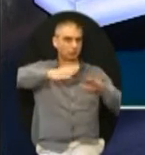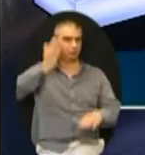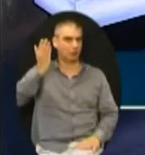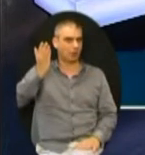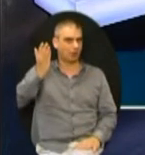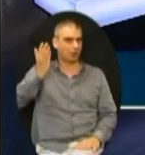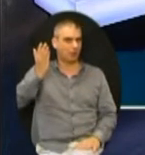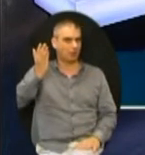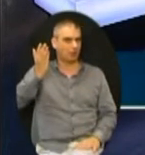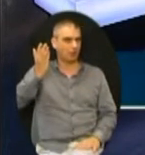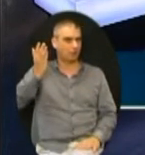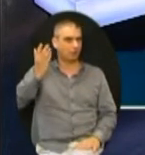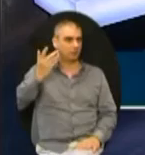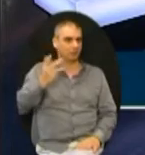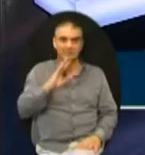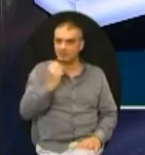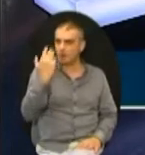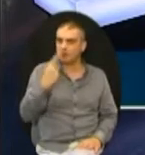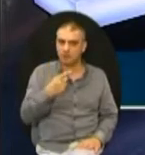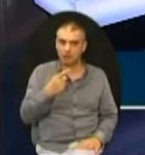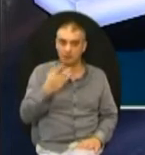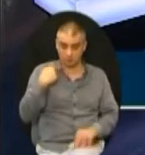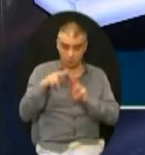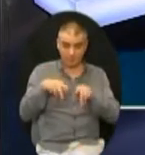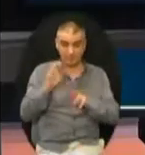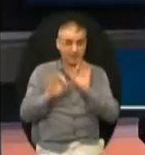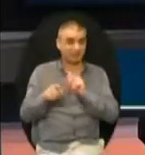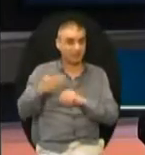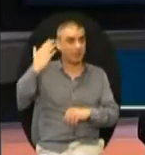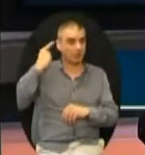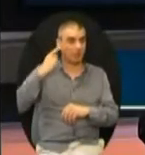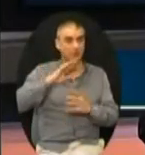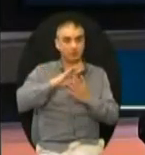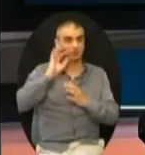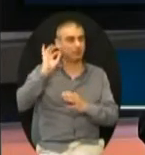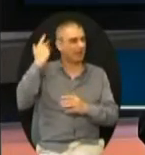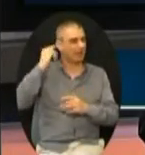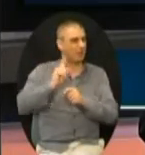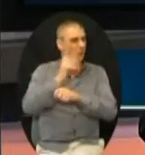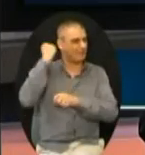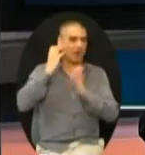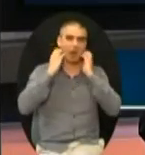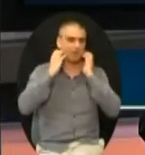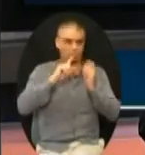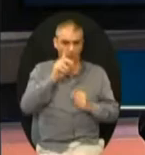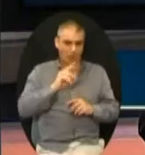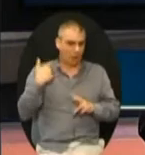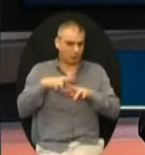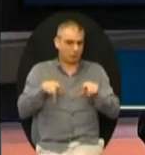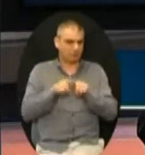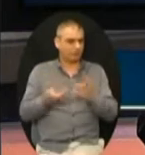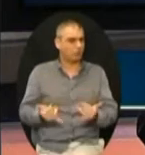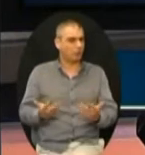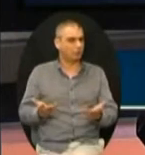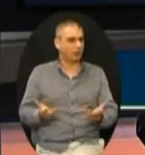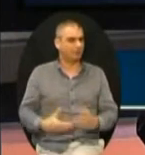רוצה להמשיך את הדיון. אם היו מטפלים בהסתות שהיו עובר לרציחתו של יצחק רבין, יכול שלא היינו בסיטואציה הזאת.